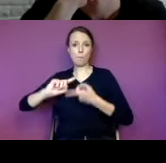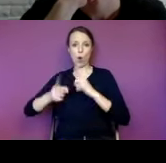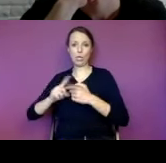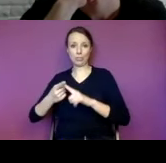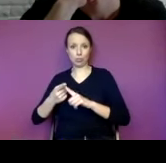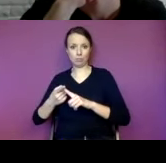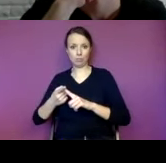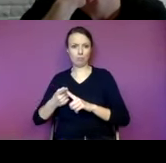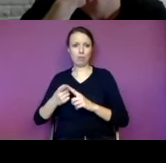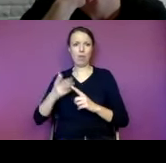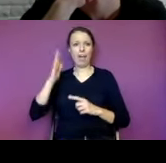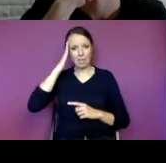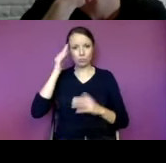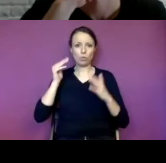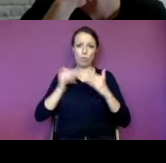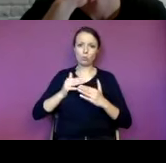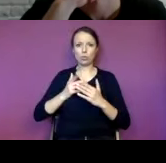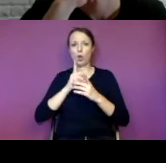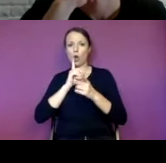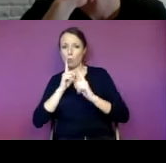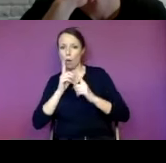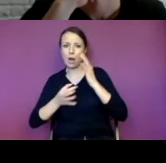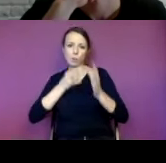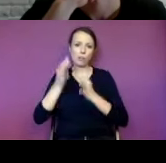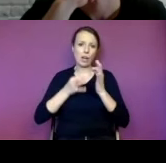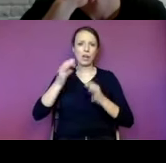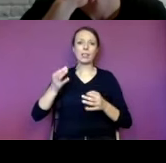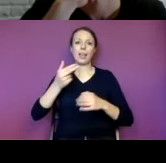może nie jest, że tak powiem,